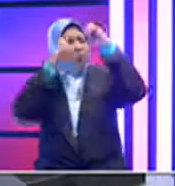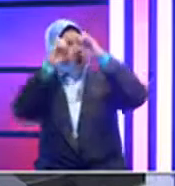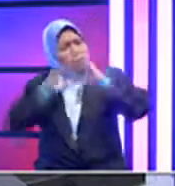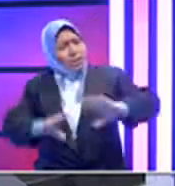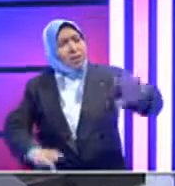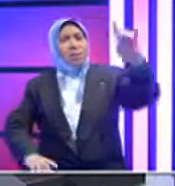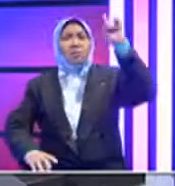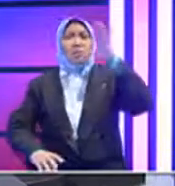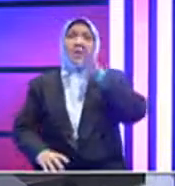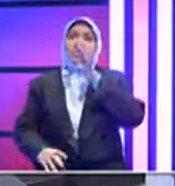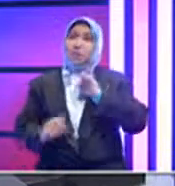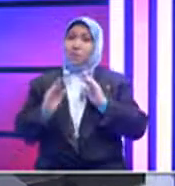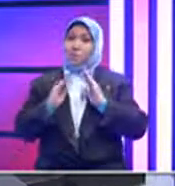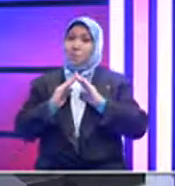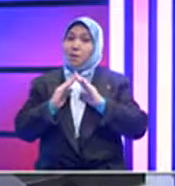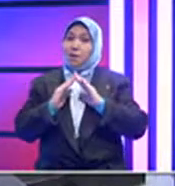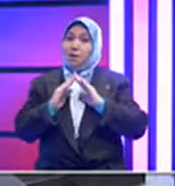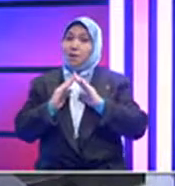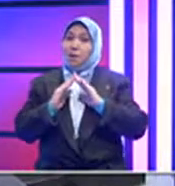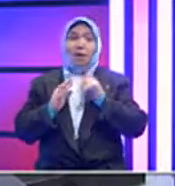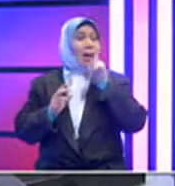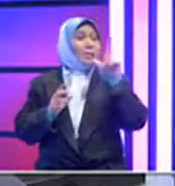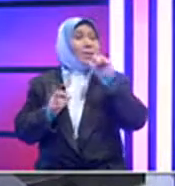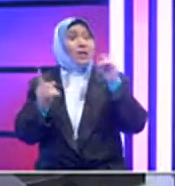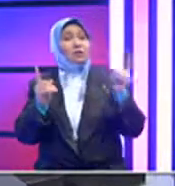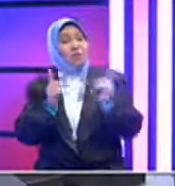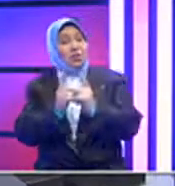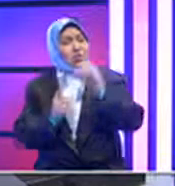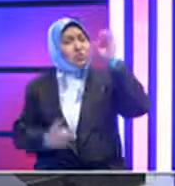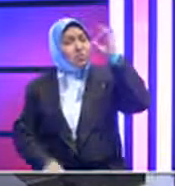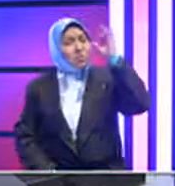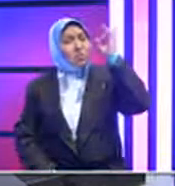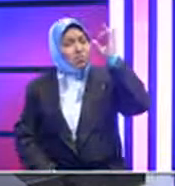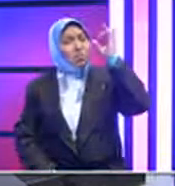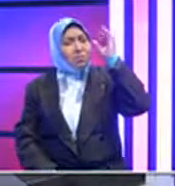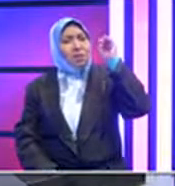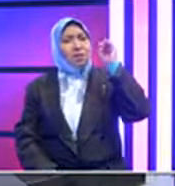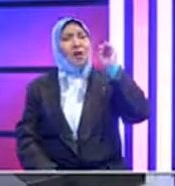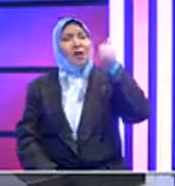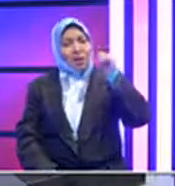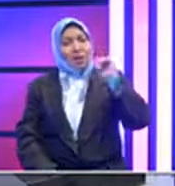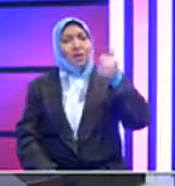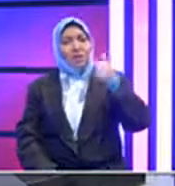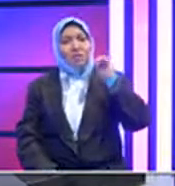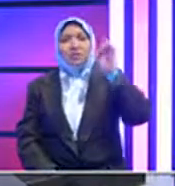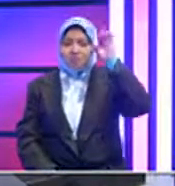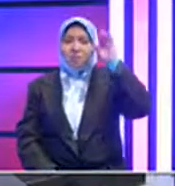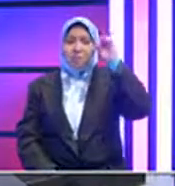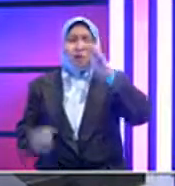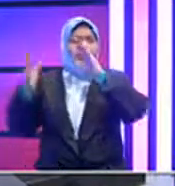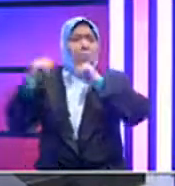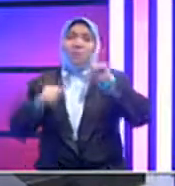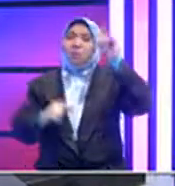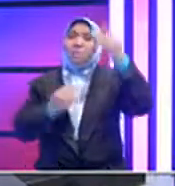Amos ayudita umat uh saat ia mengutak temurun di ah seakan-akan HB kasih sebelumnya Allah